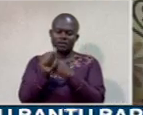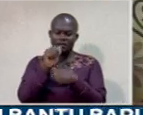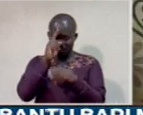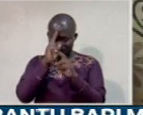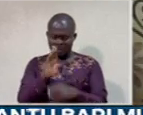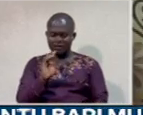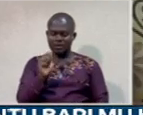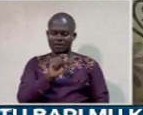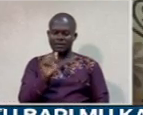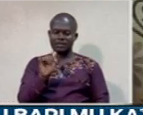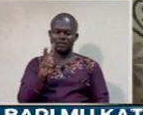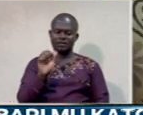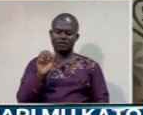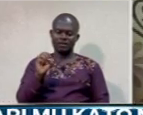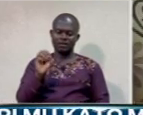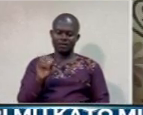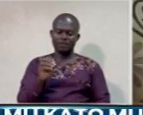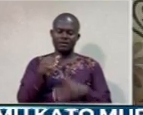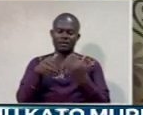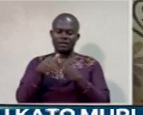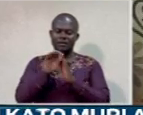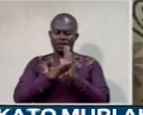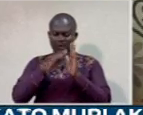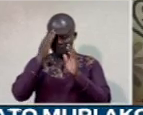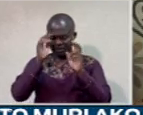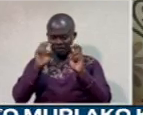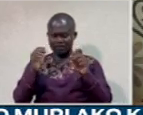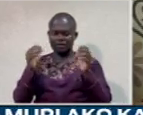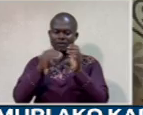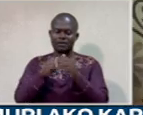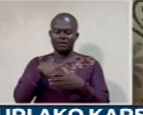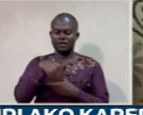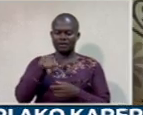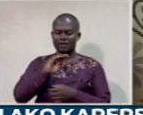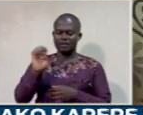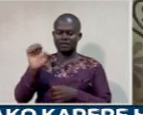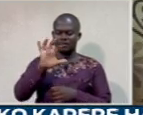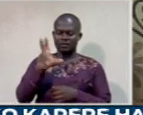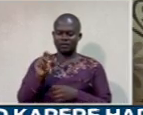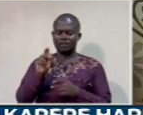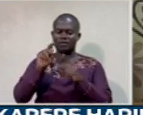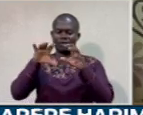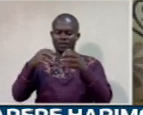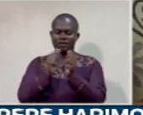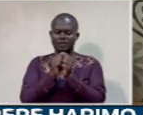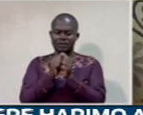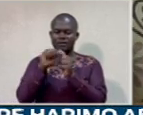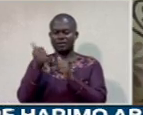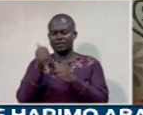Honorable Bazivamo iyi ni gahunda yo kugira ngo nanone n'umuryango wa East African Community n'izindi